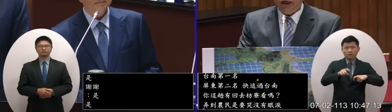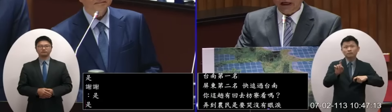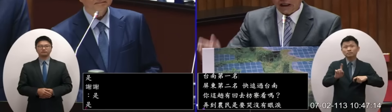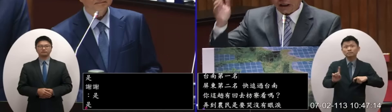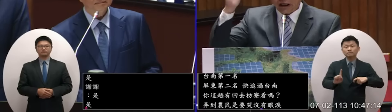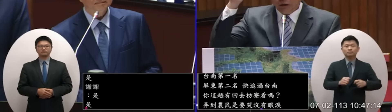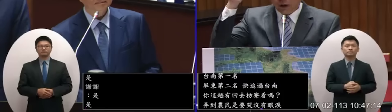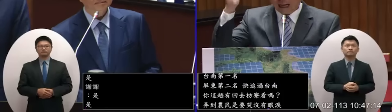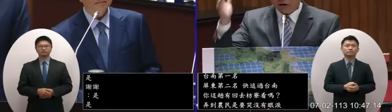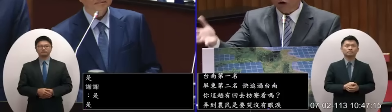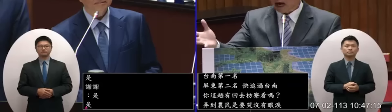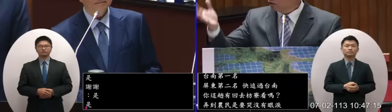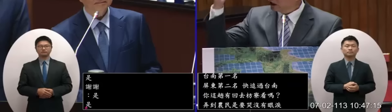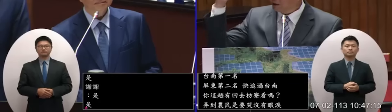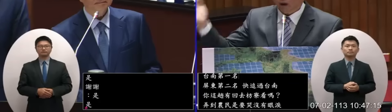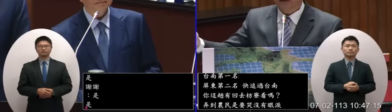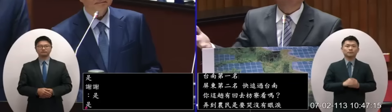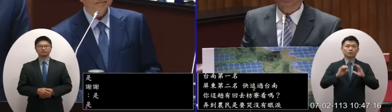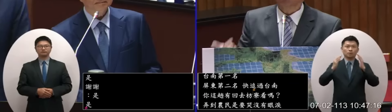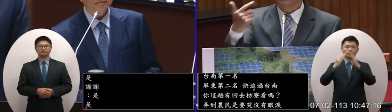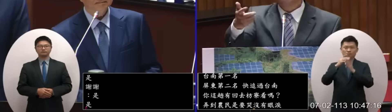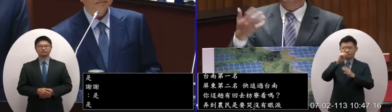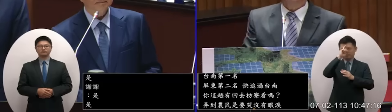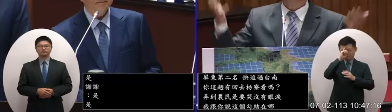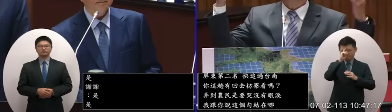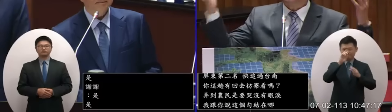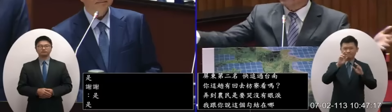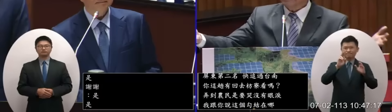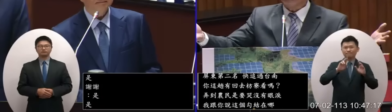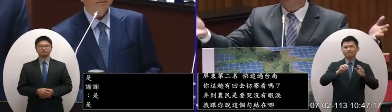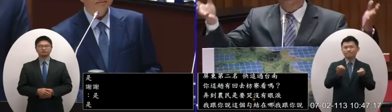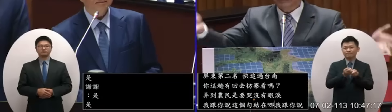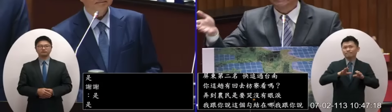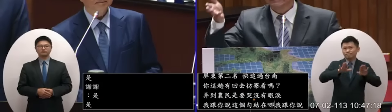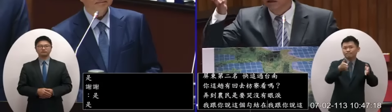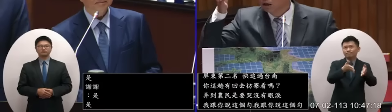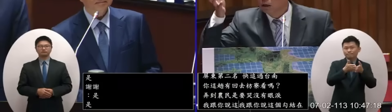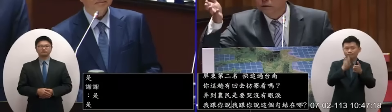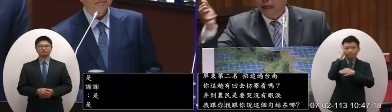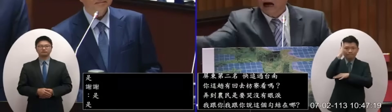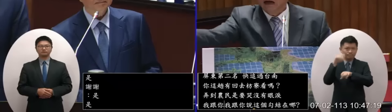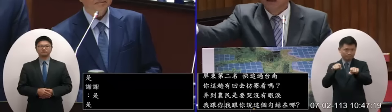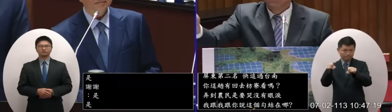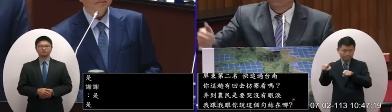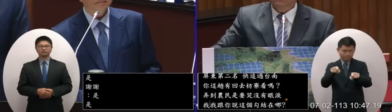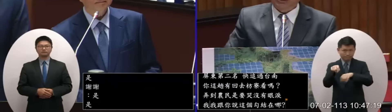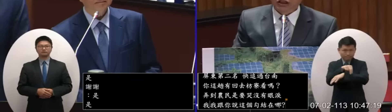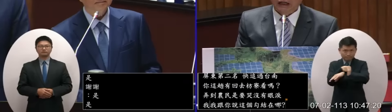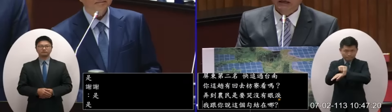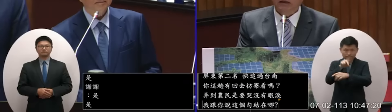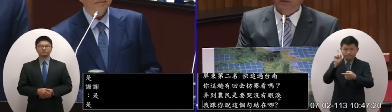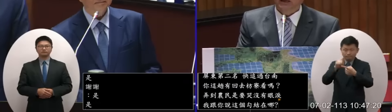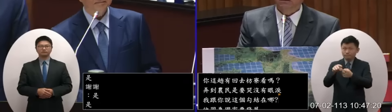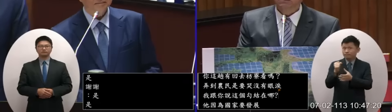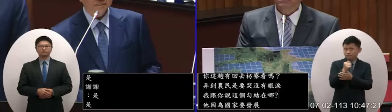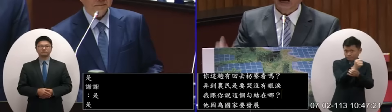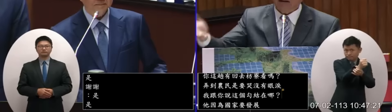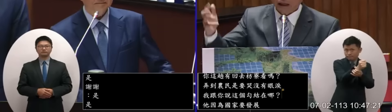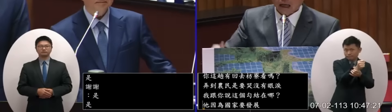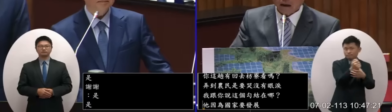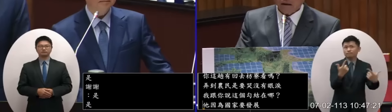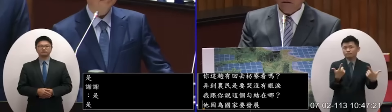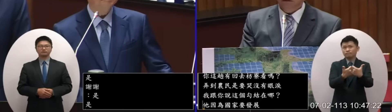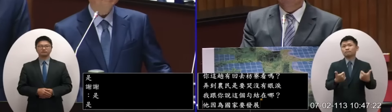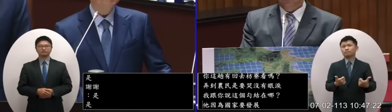伊就是因为咱国家为着要发展，无道理，我咱要发展，咱得用政策来甲支持啊，对不对？这合理